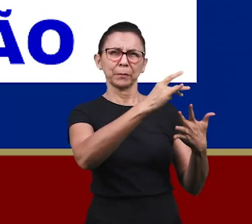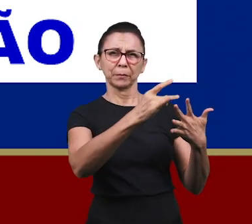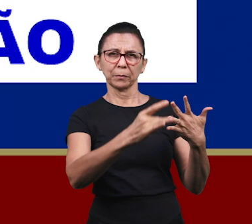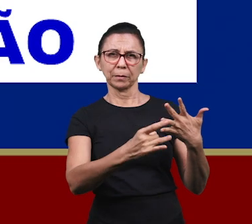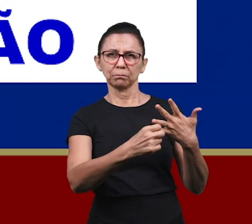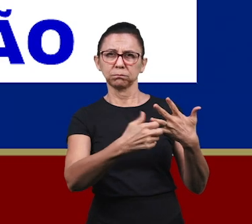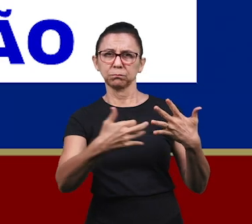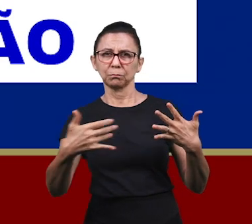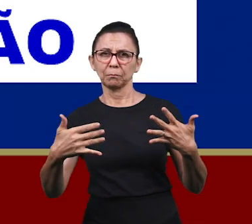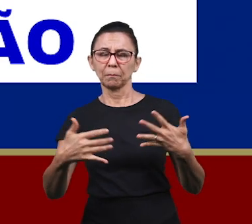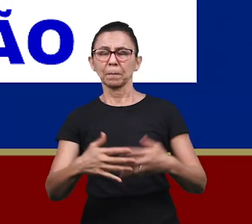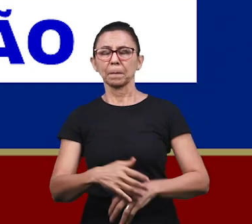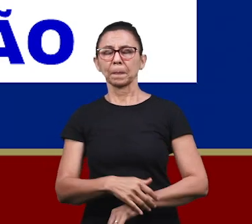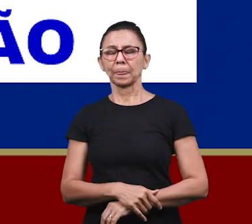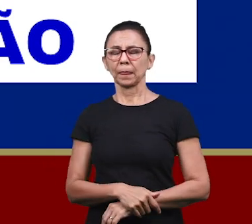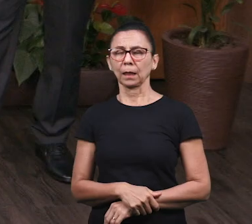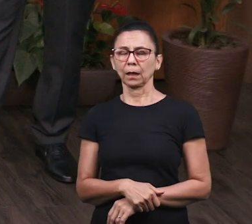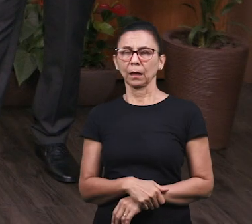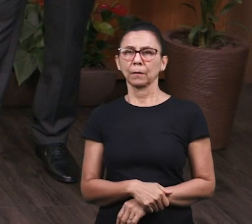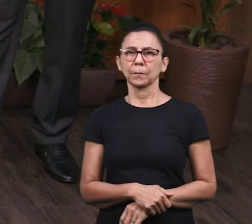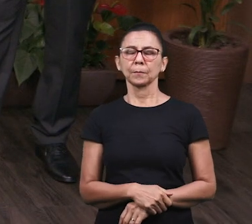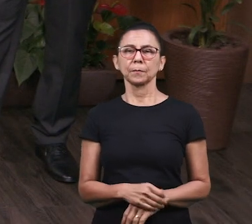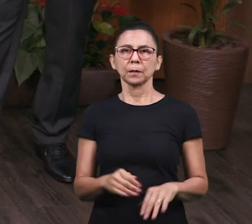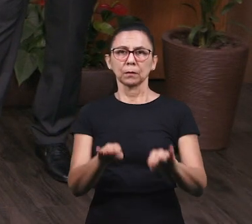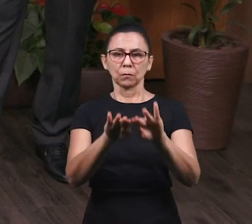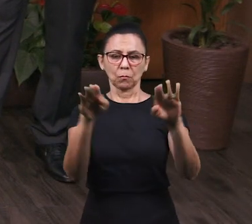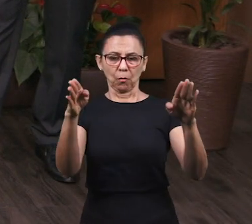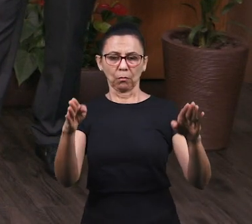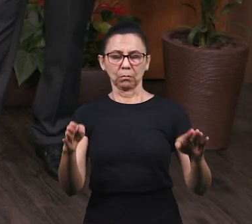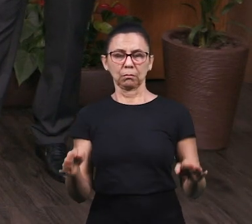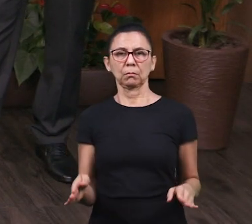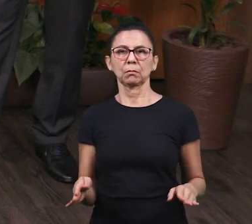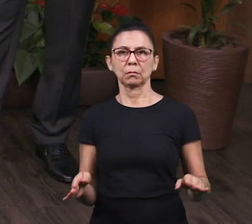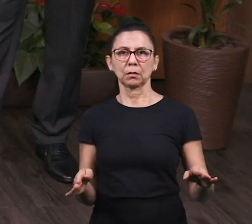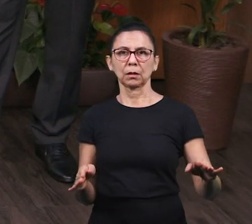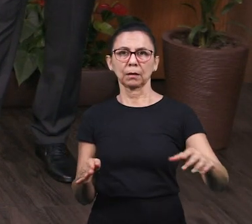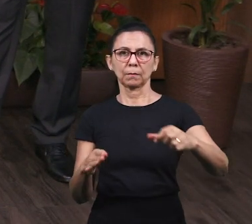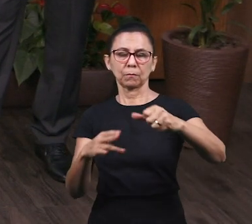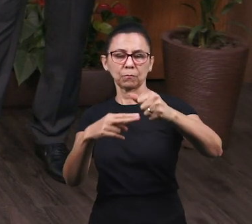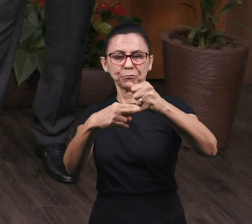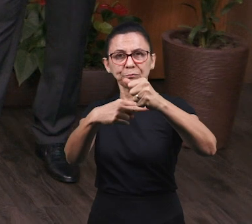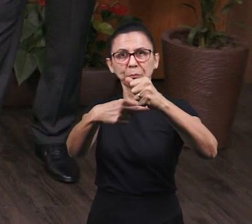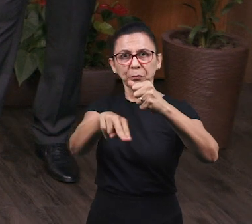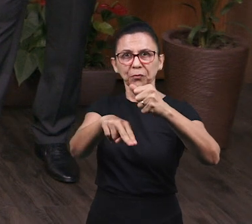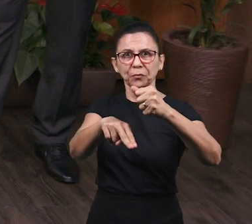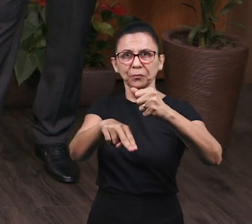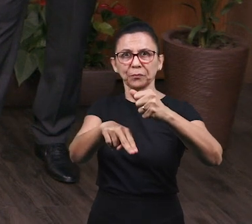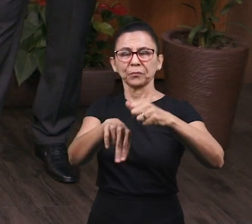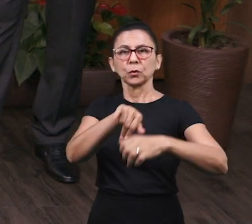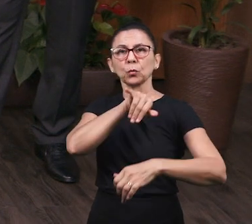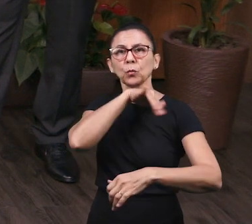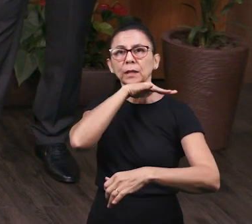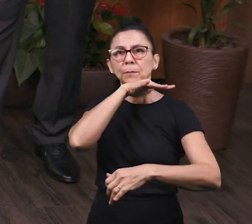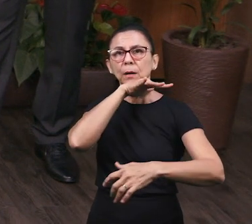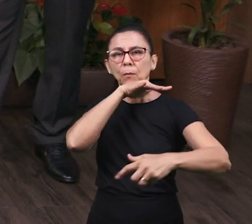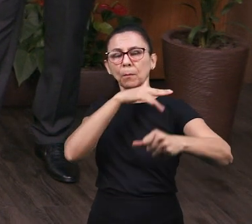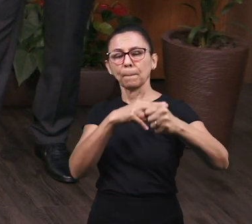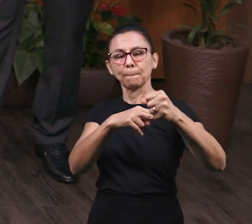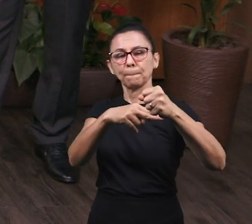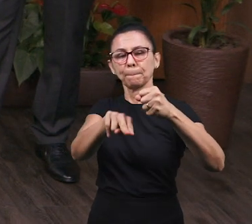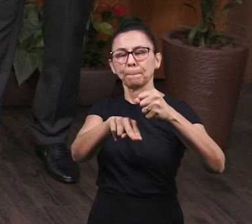l'autel des holocaustes, qui était l'endroit du sacrifice, et